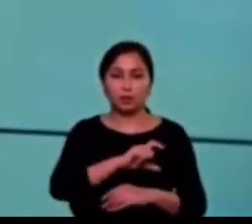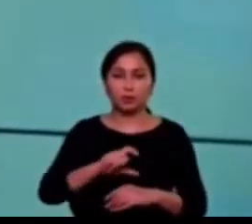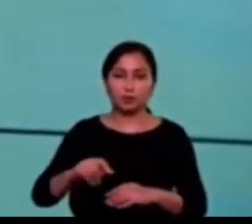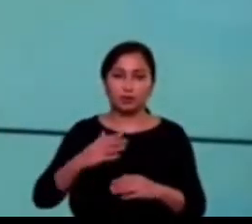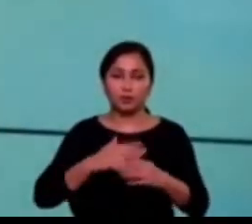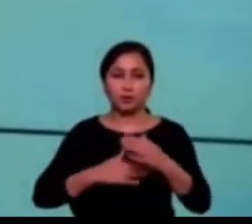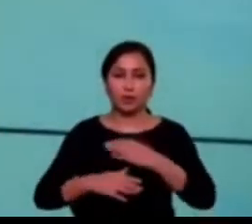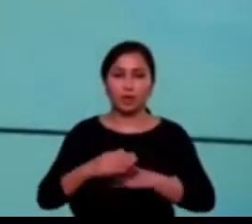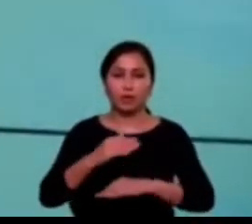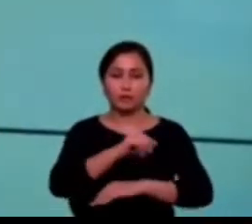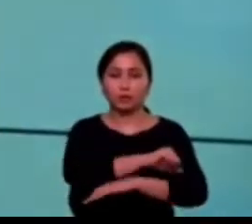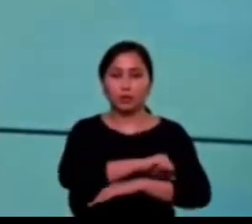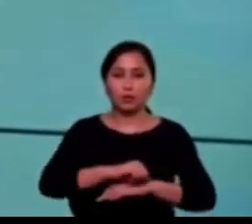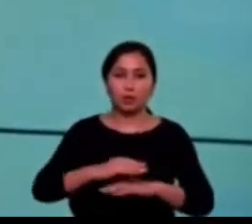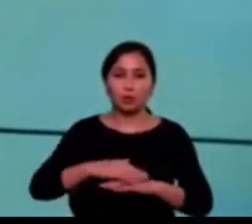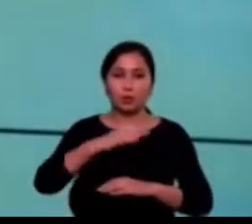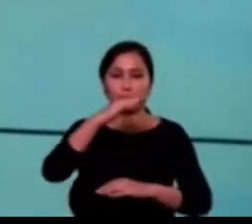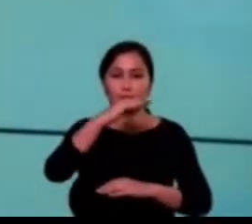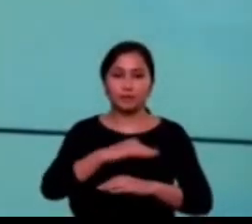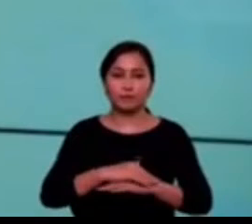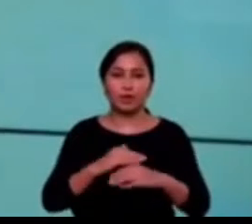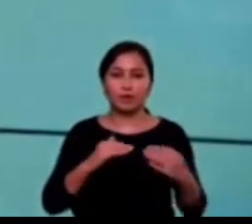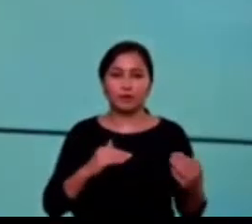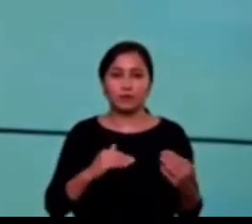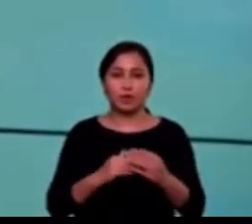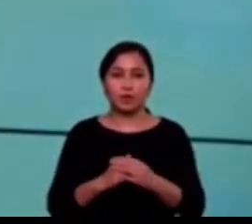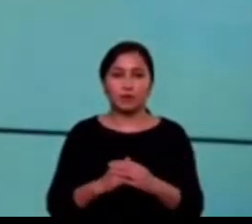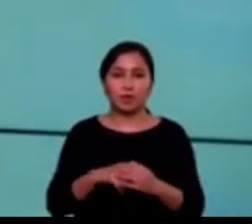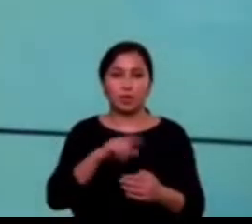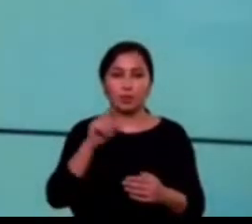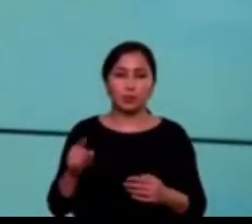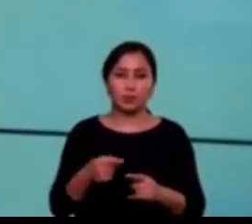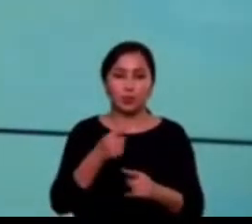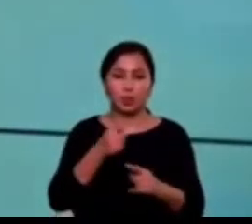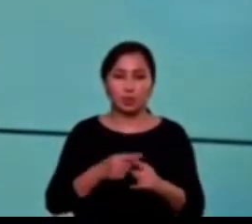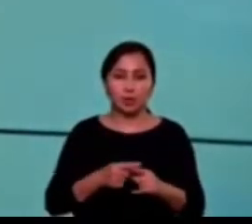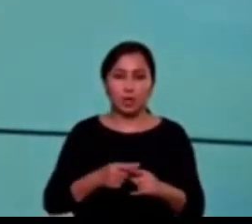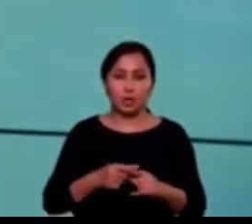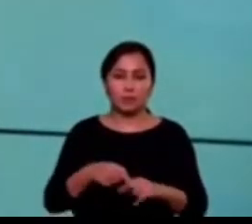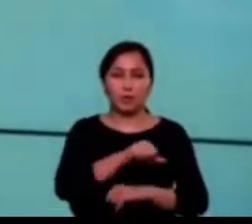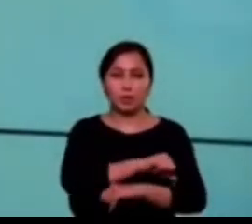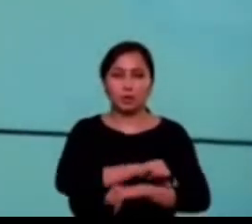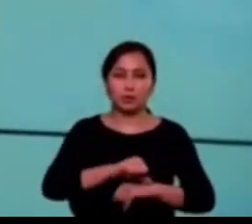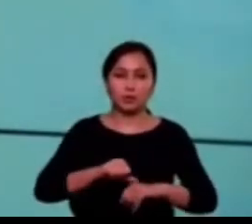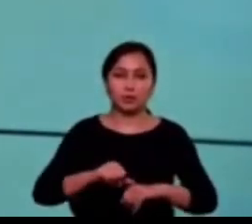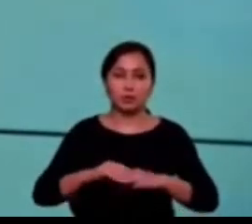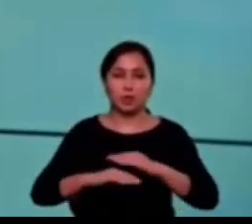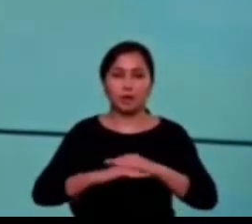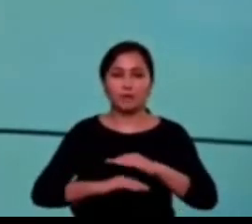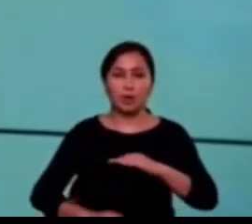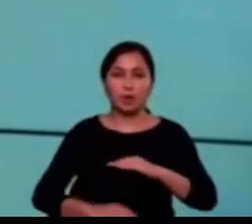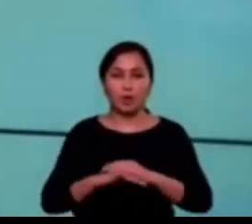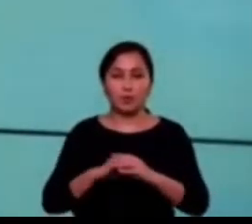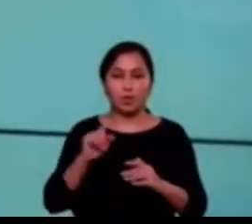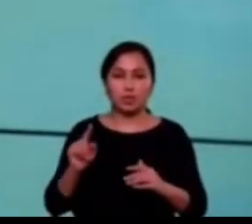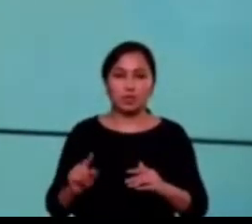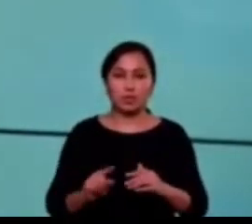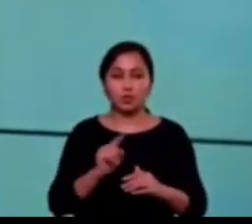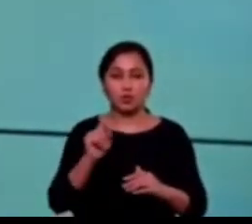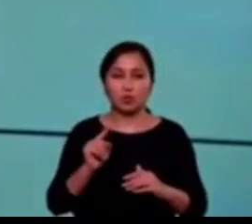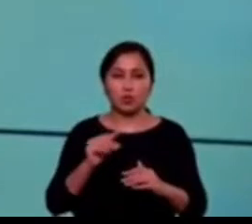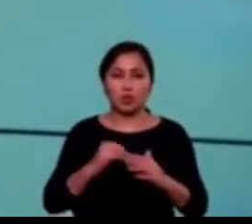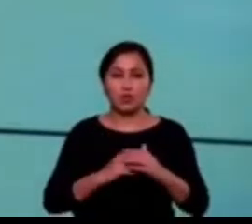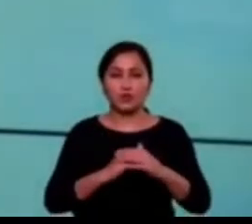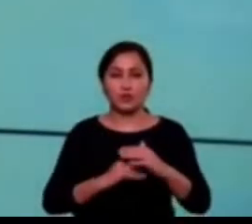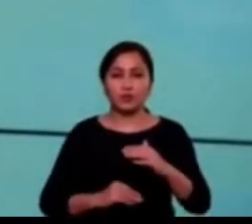ведем плавную линию вверх-влево, ведем полуовальную линию вниз, закругляем